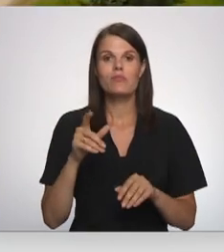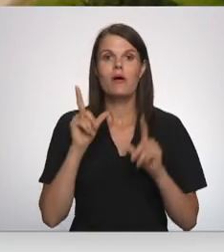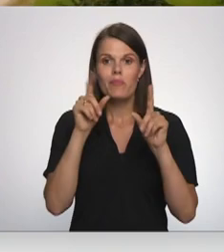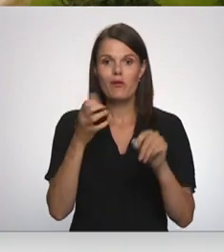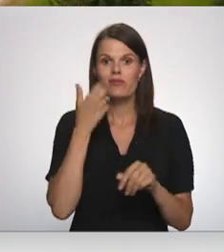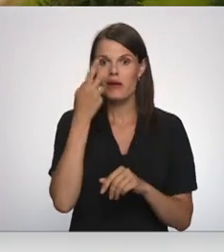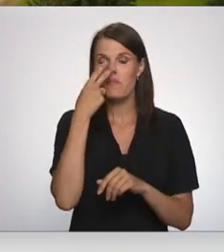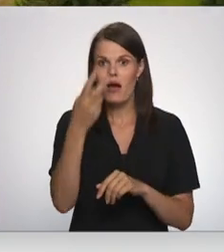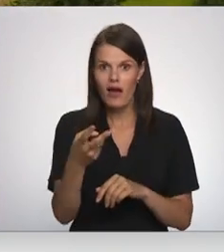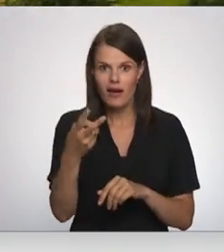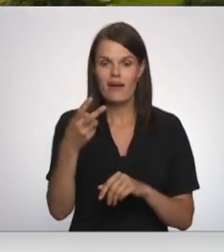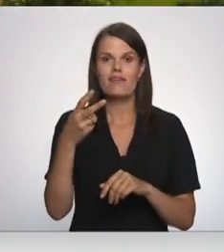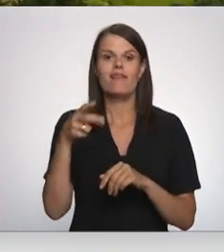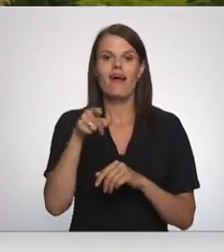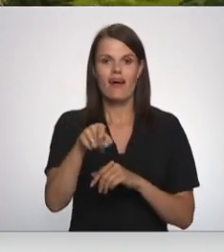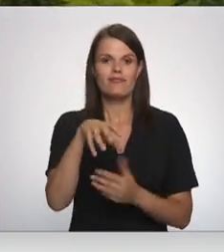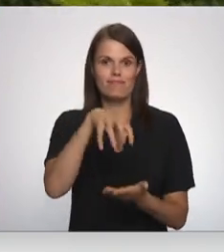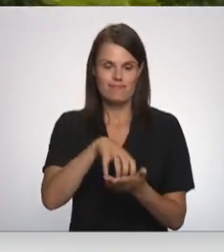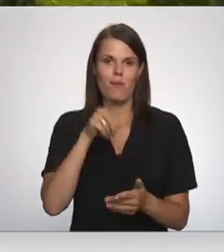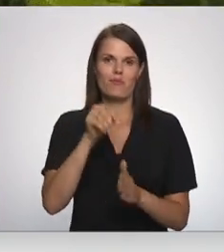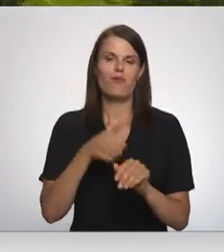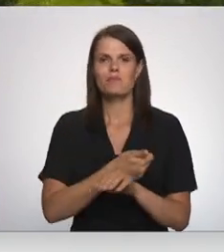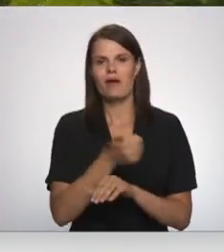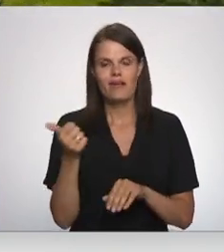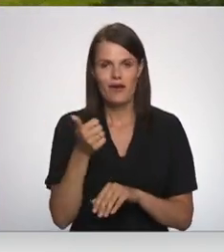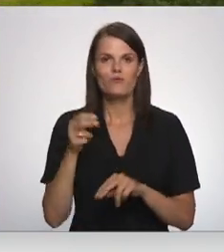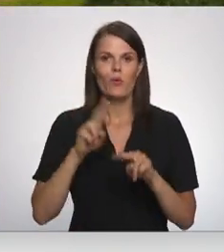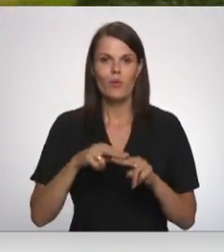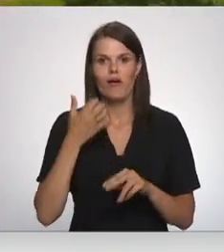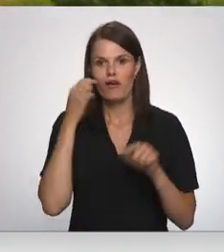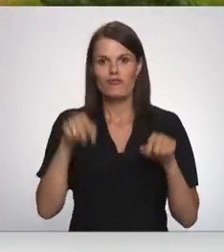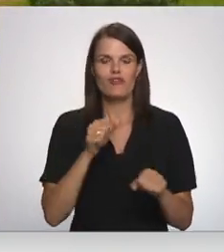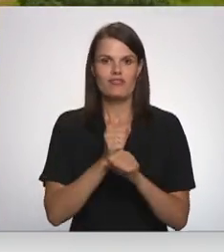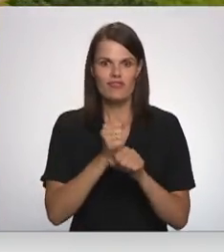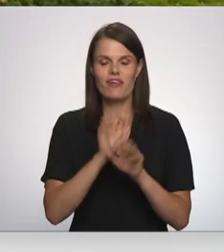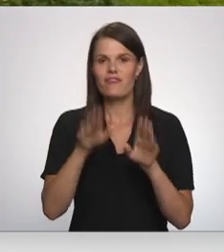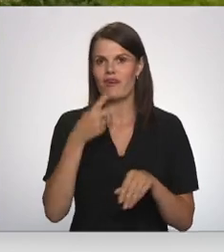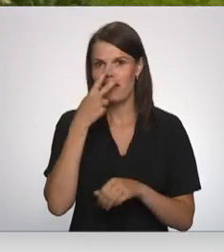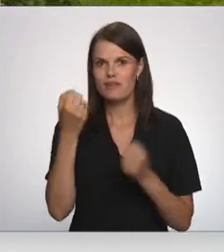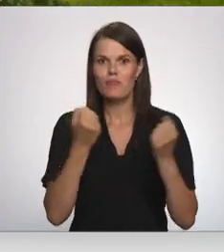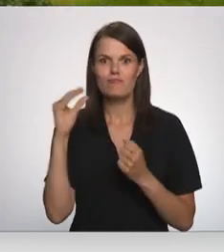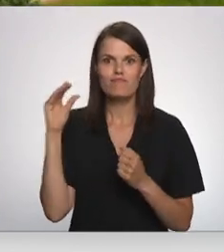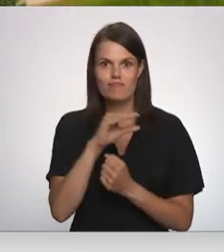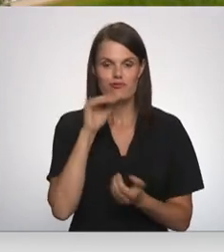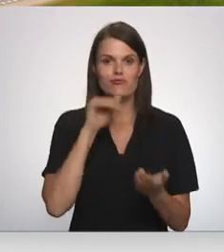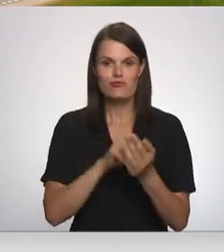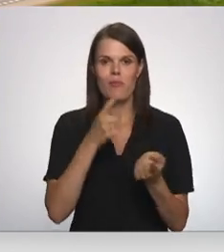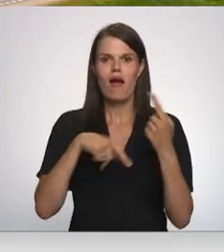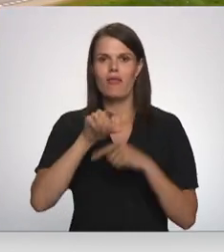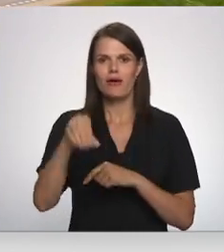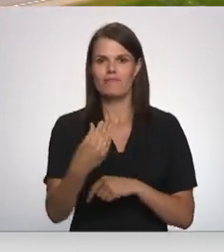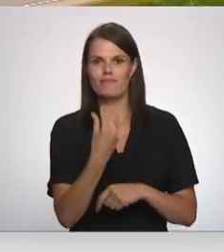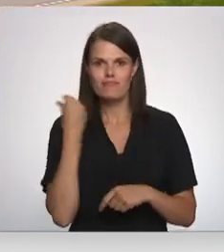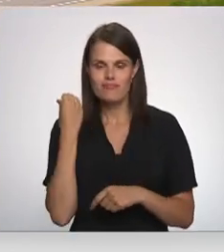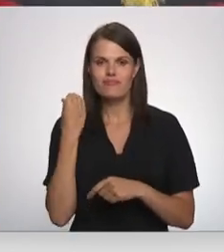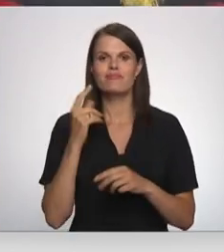rauj pakreisi. Tad, kad šeit mēs strādājam tīrumā, tad tas ir vislabāk novērojams. Brauc, apstājās. Apgriežās,